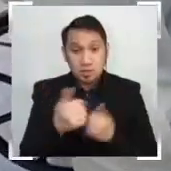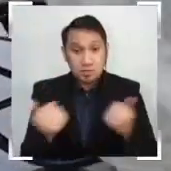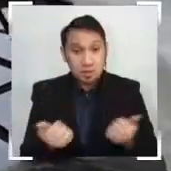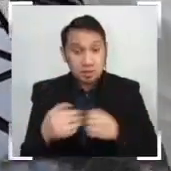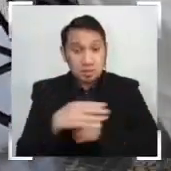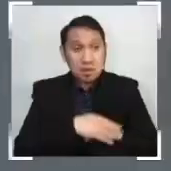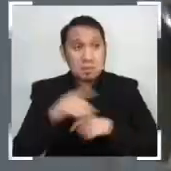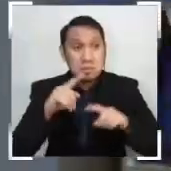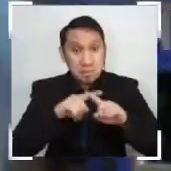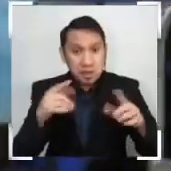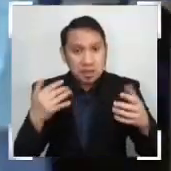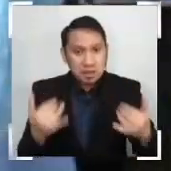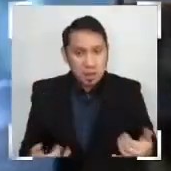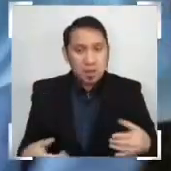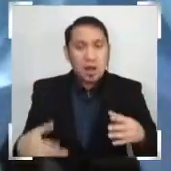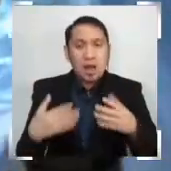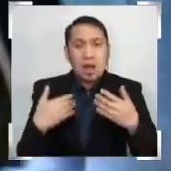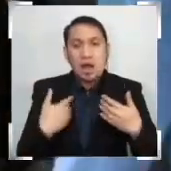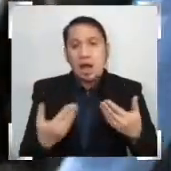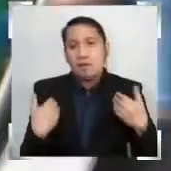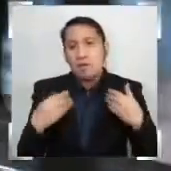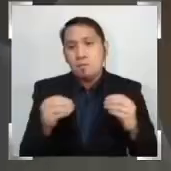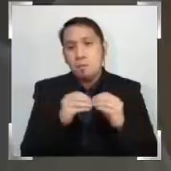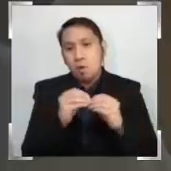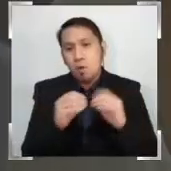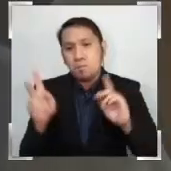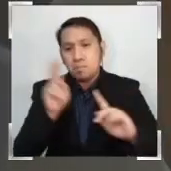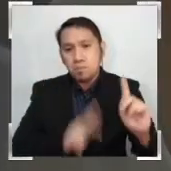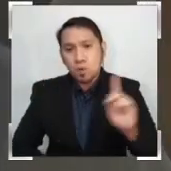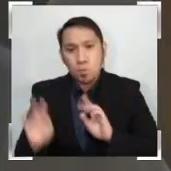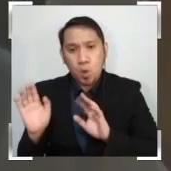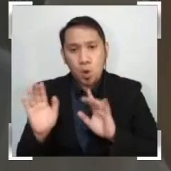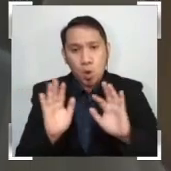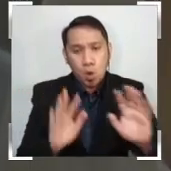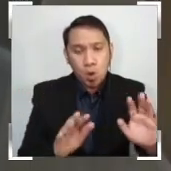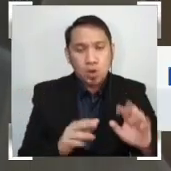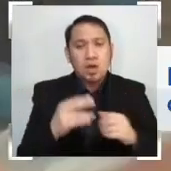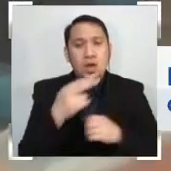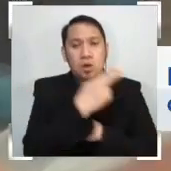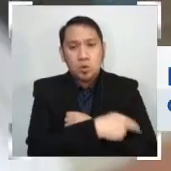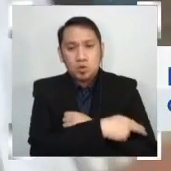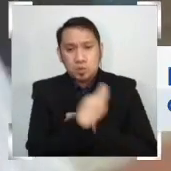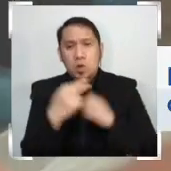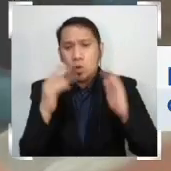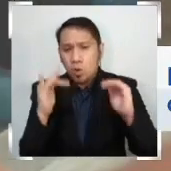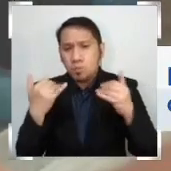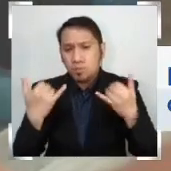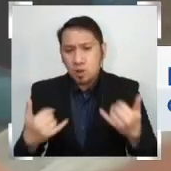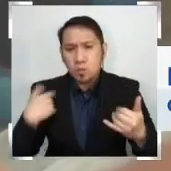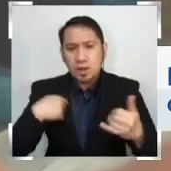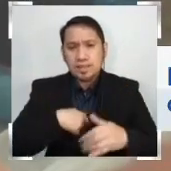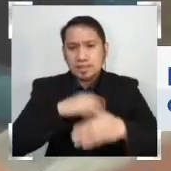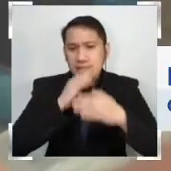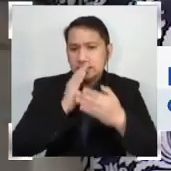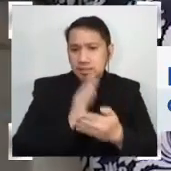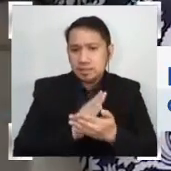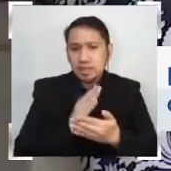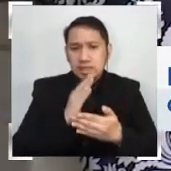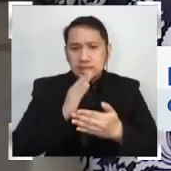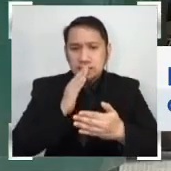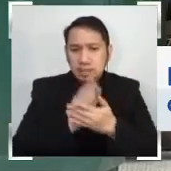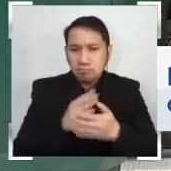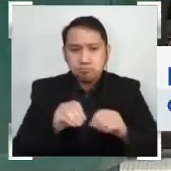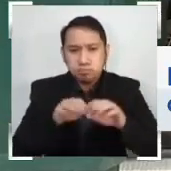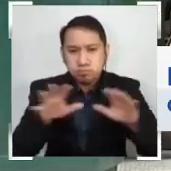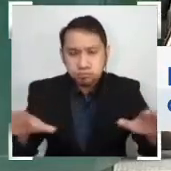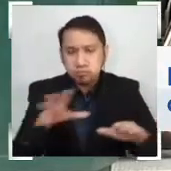mga ospital. Ngayon pa lang kailangang maabatan ang pagtaas ng mga kaso at pagkapuno ng mga paggamutan ayon sa DOH. Paalala